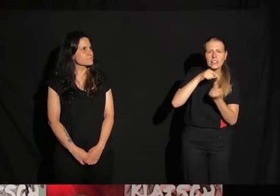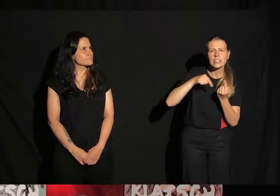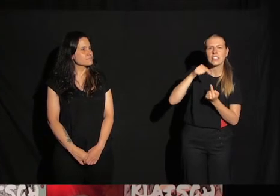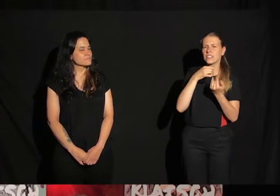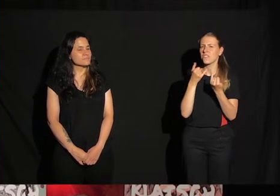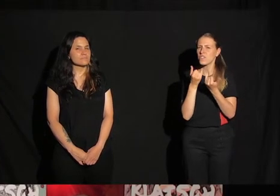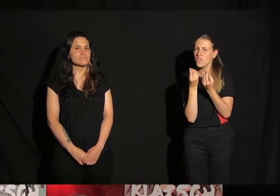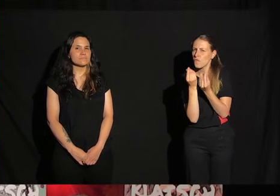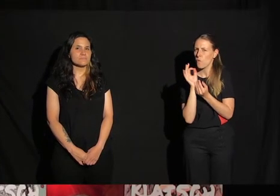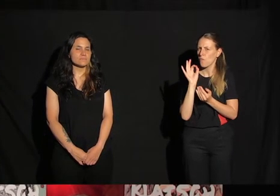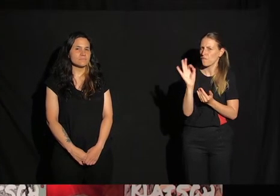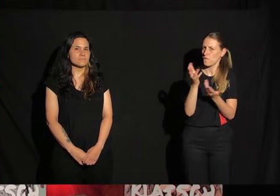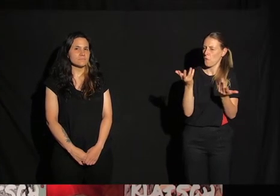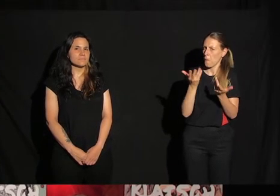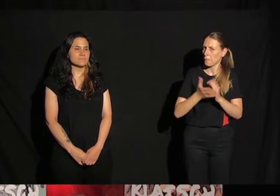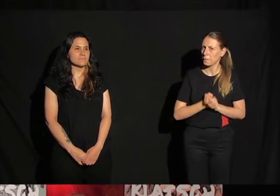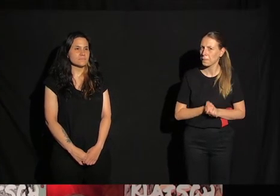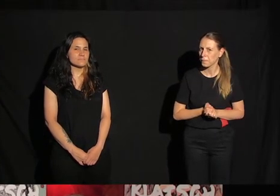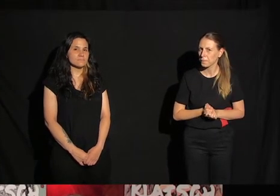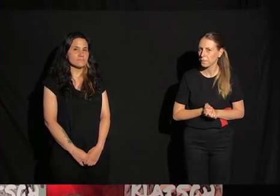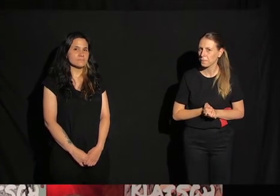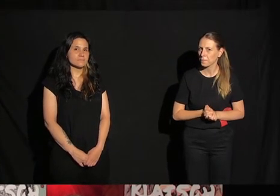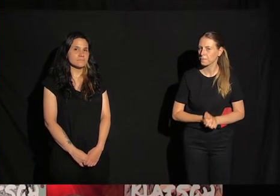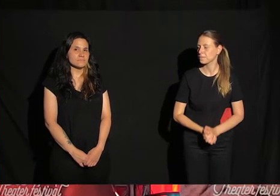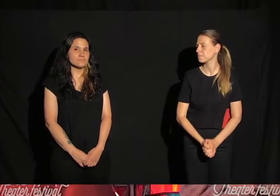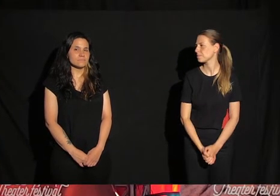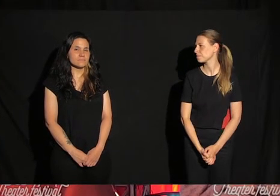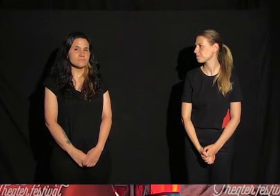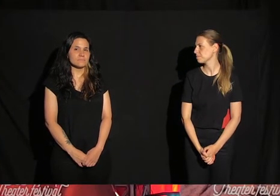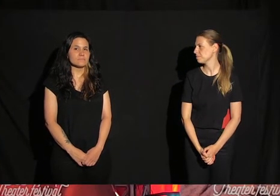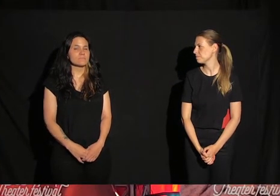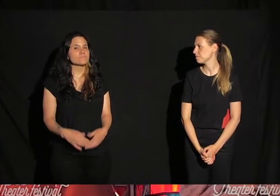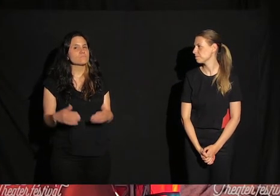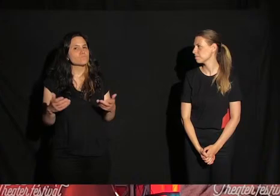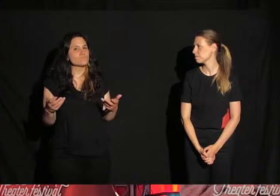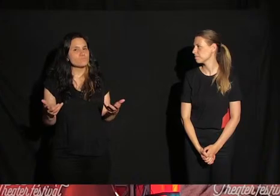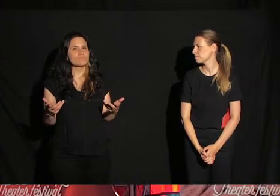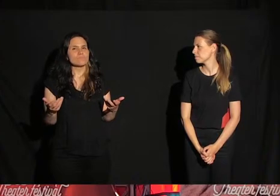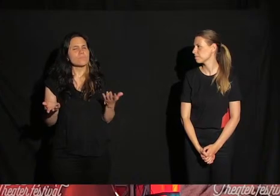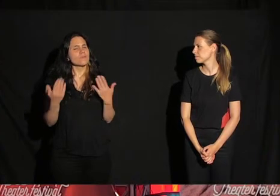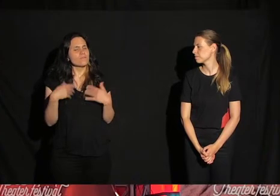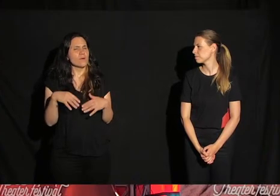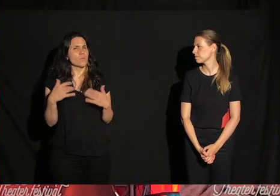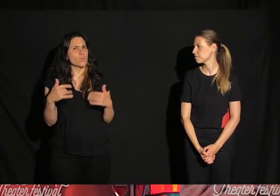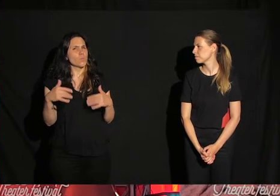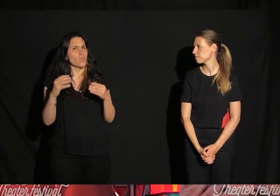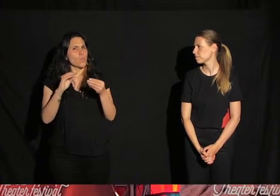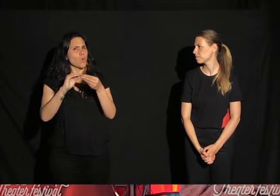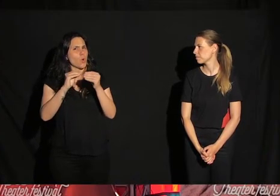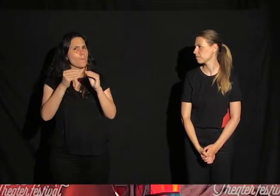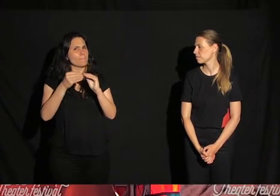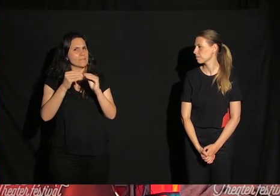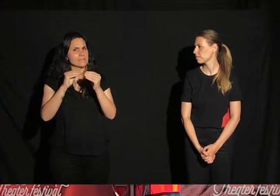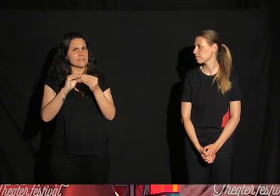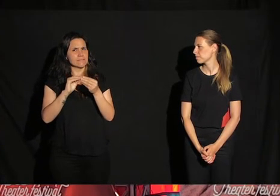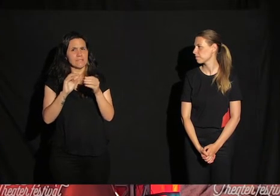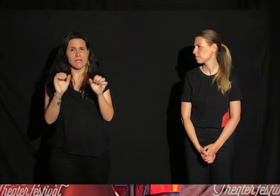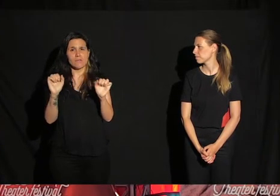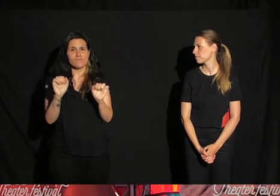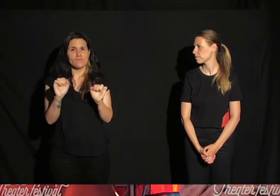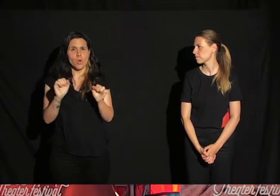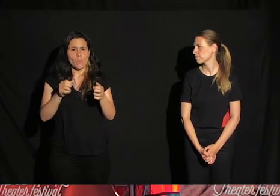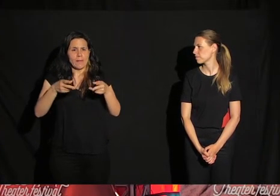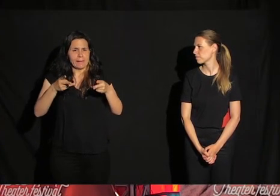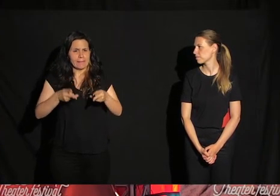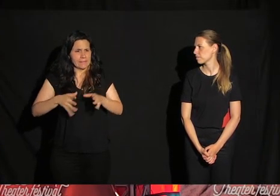zu tanzen? Wie hast du das empfunden? Also es war sehr kompliziert gewesen, weil ich keinen so richtigen Platz